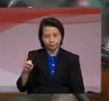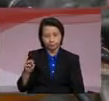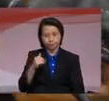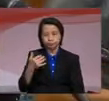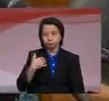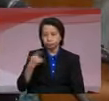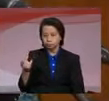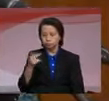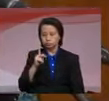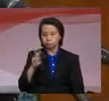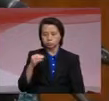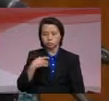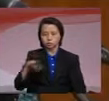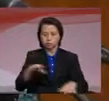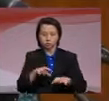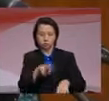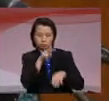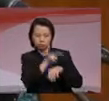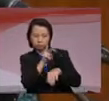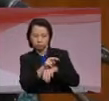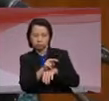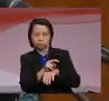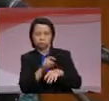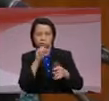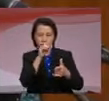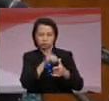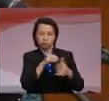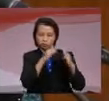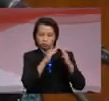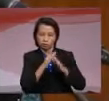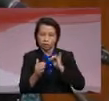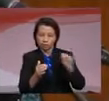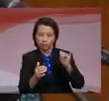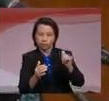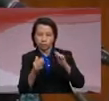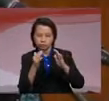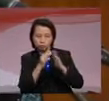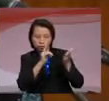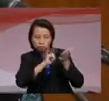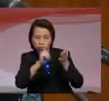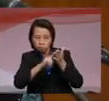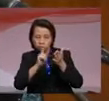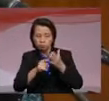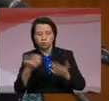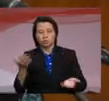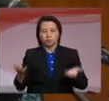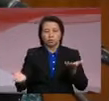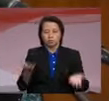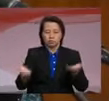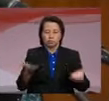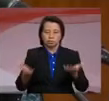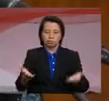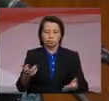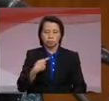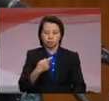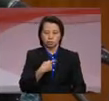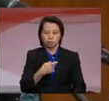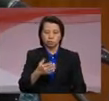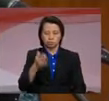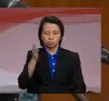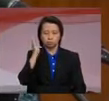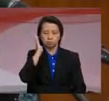ada menjalankan tinjauan berkala di rumah yang terlibat ini. Mungkin KKM ada